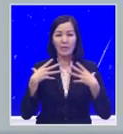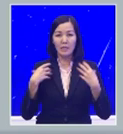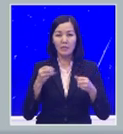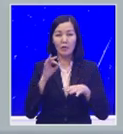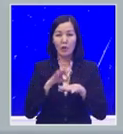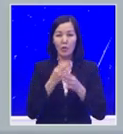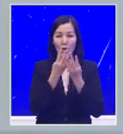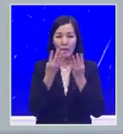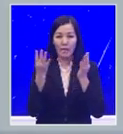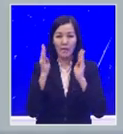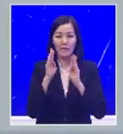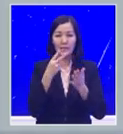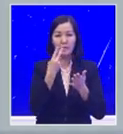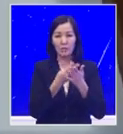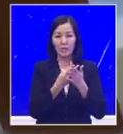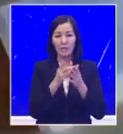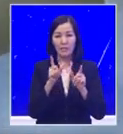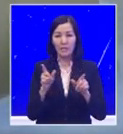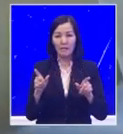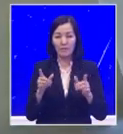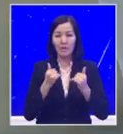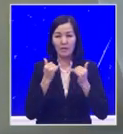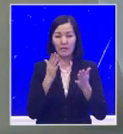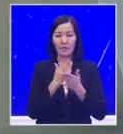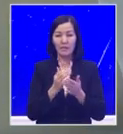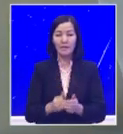ошақтары карантинге жатқызылатын азаматтар үшін де шақталған.